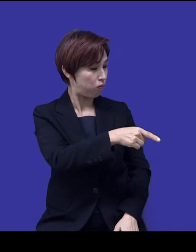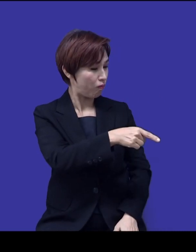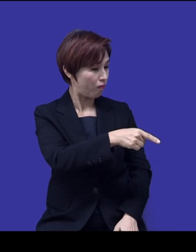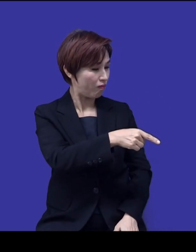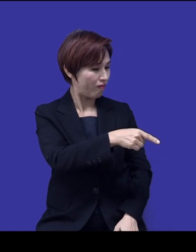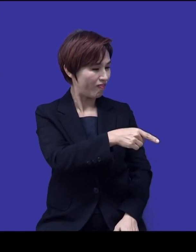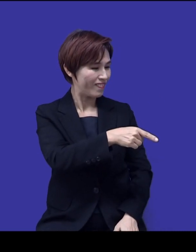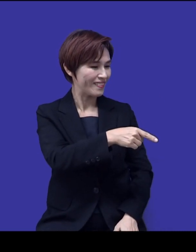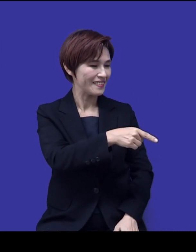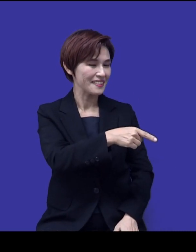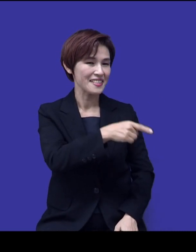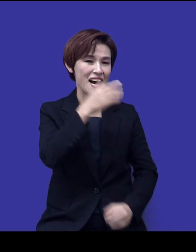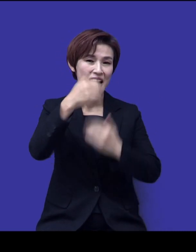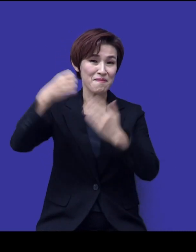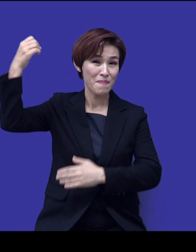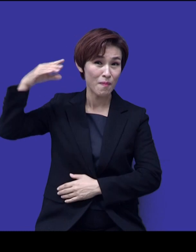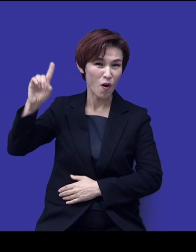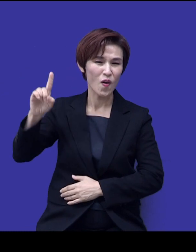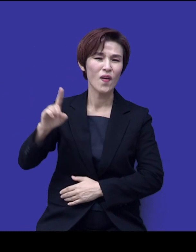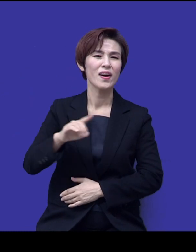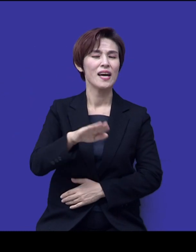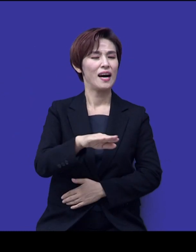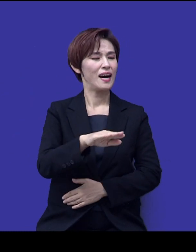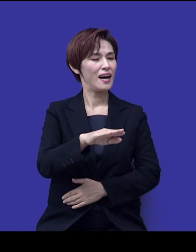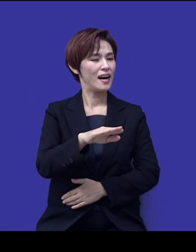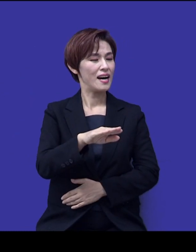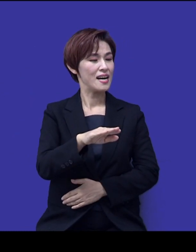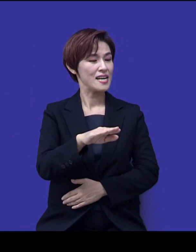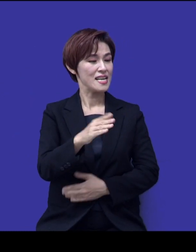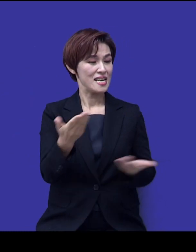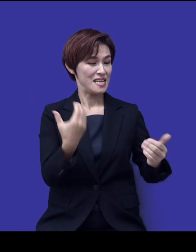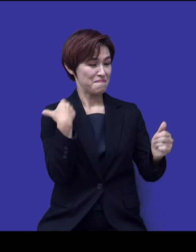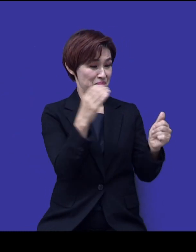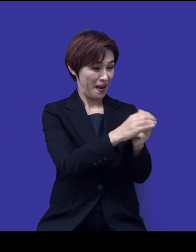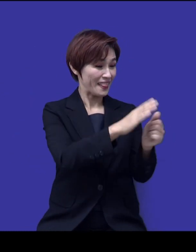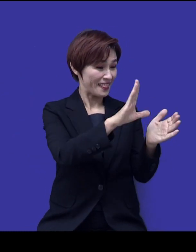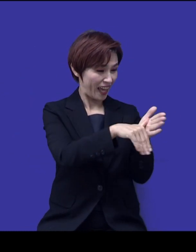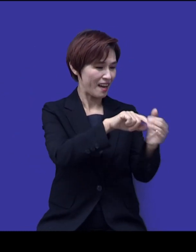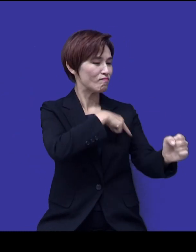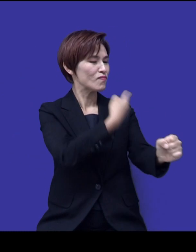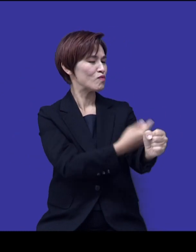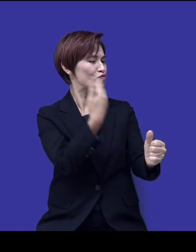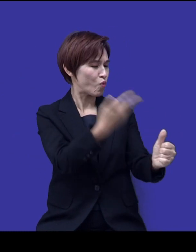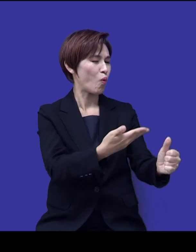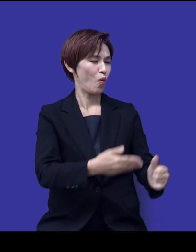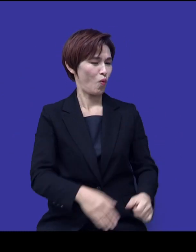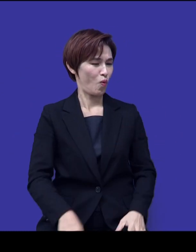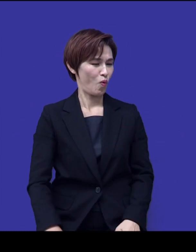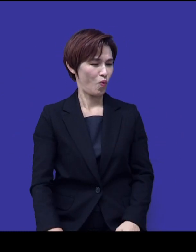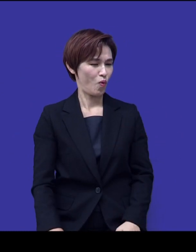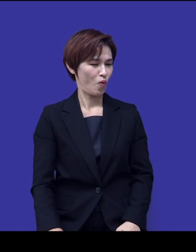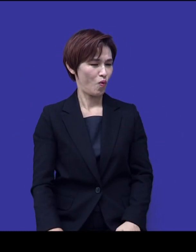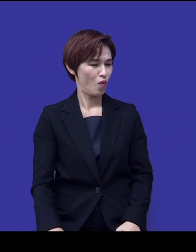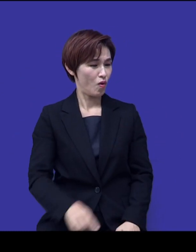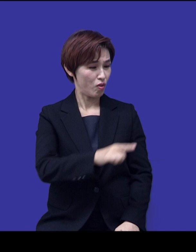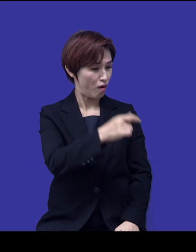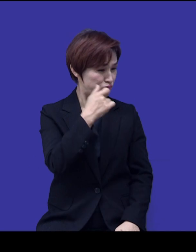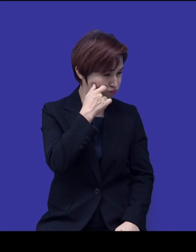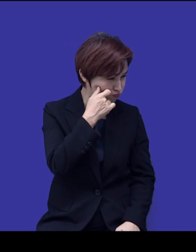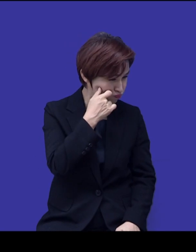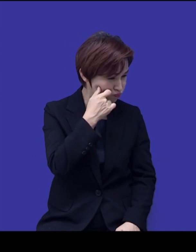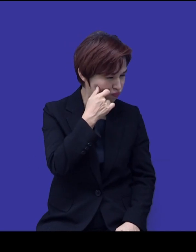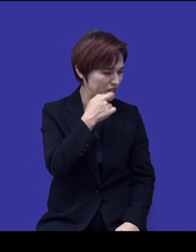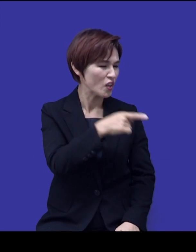그때 하시는 말씀이 이런 거였습니다. 야, 사명을 줄 때는 능력도 같이 주는 거야. 까불지 마. 네가 못하는 건 네가